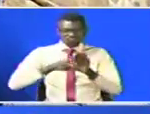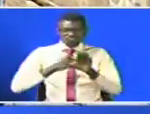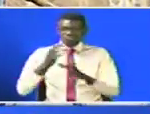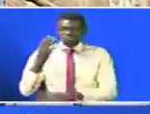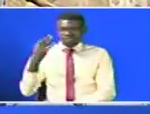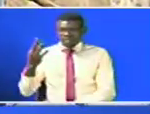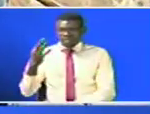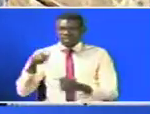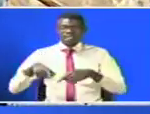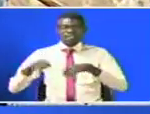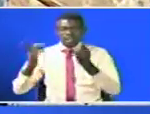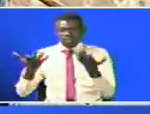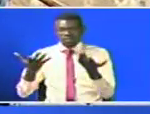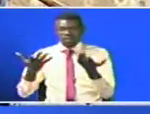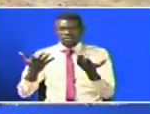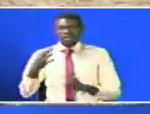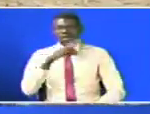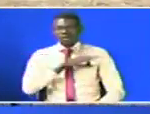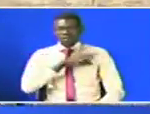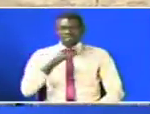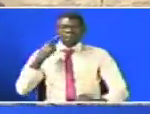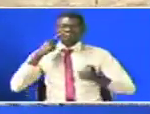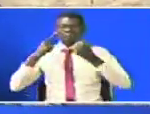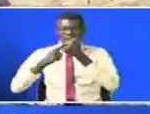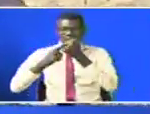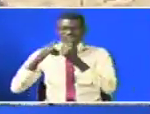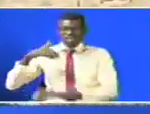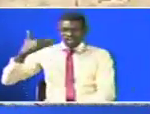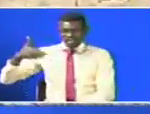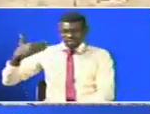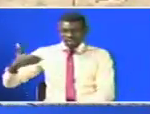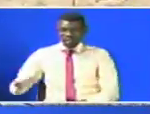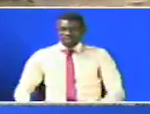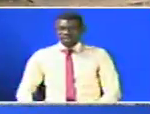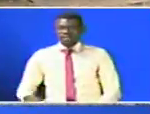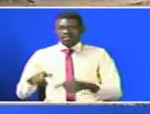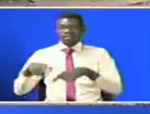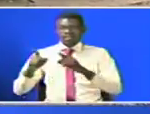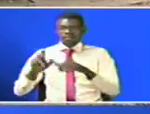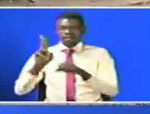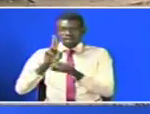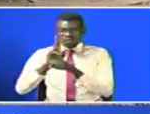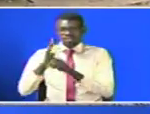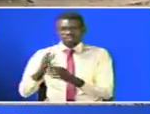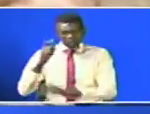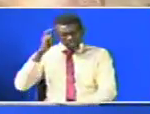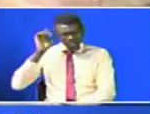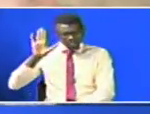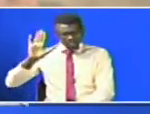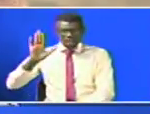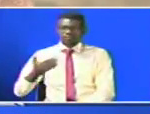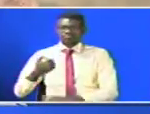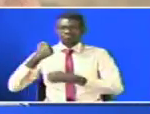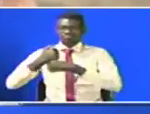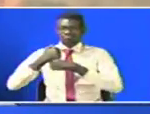anaposhuka hulala na faida ya shilingi 600. Mabadiliko ya mali yake ghafi yamemfanya tumie bongo ili asalie ulingoni. Bu